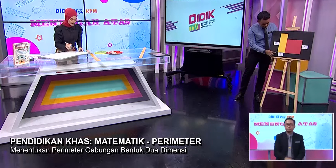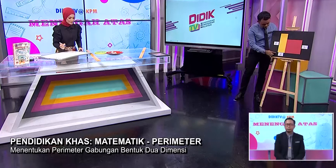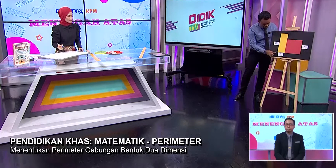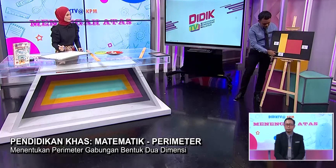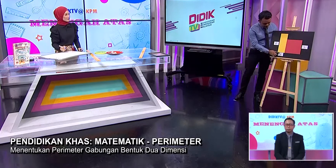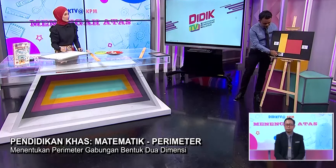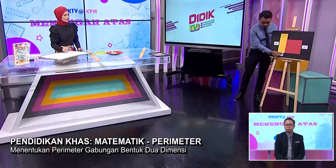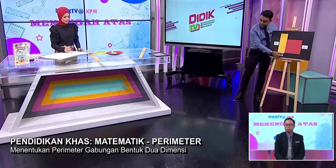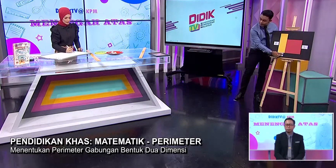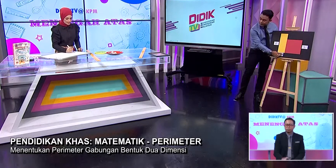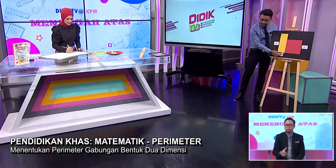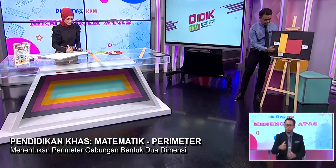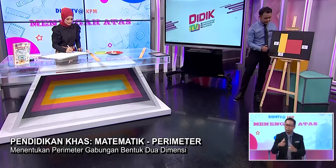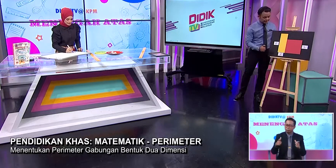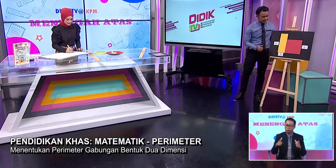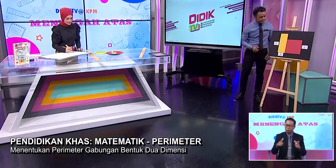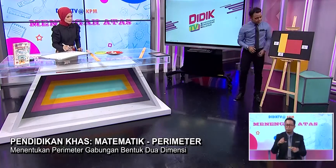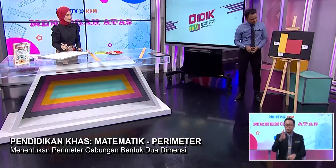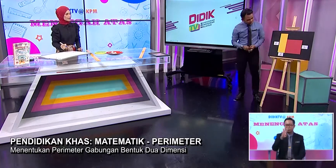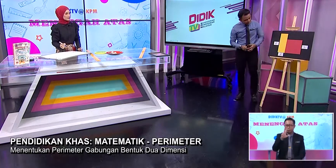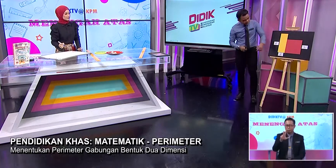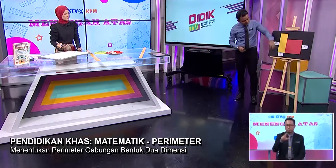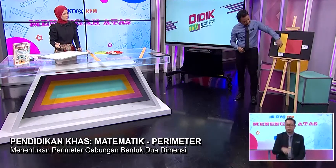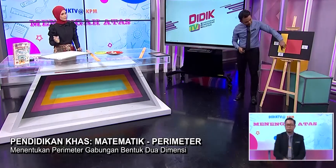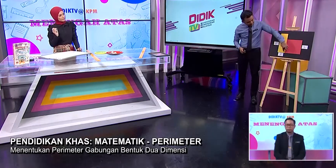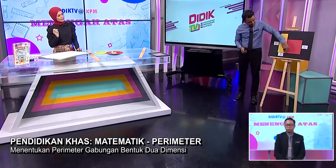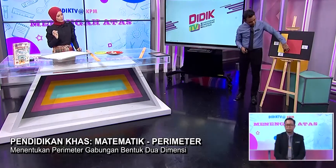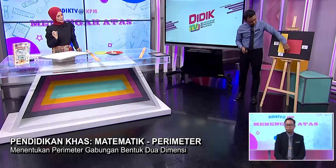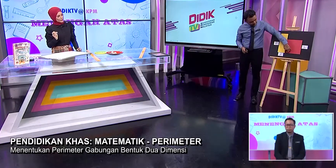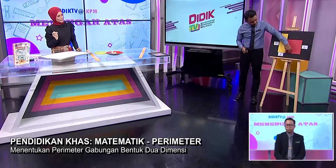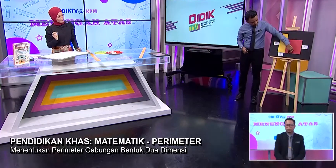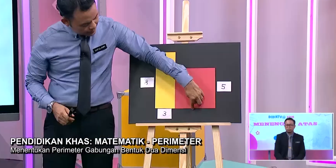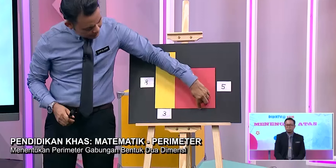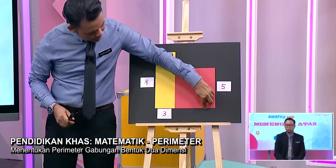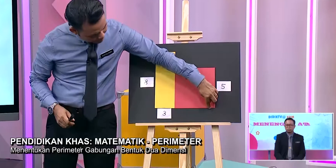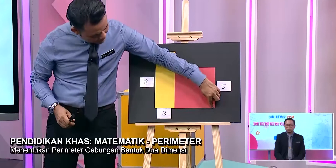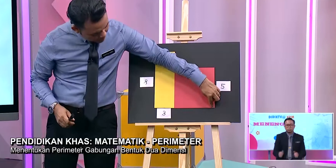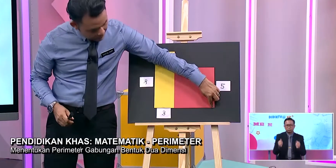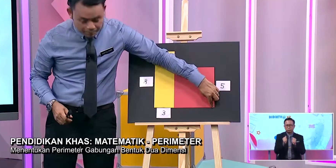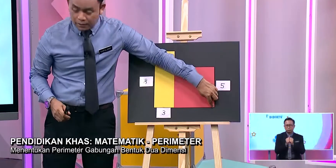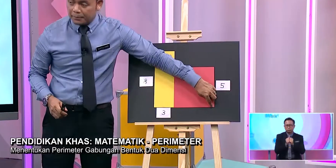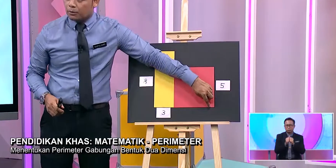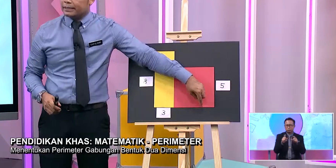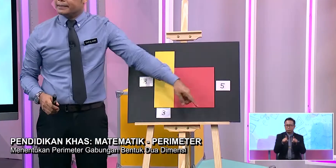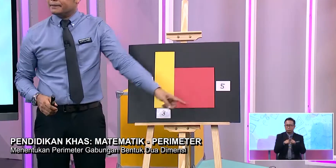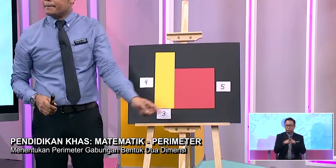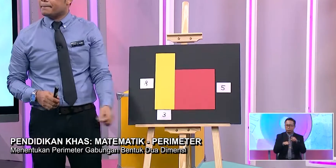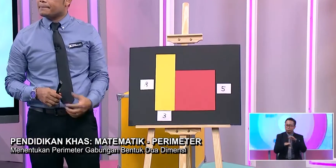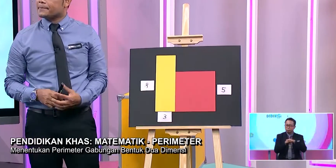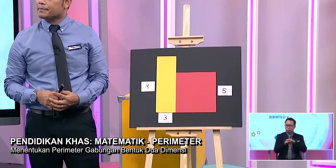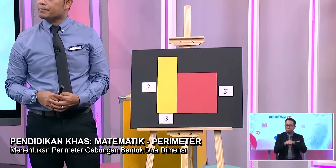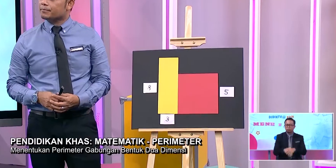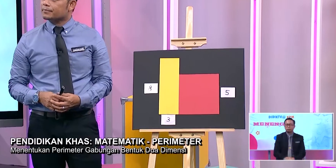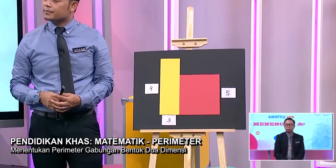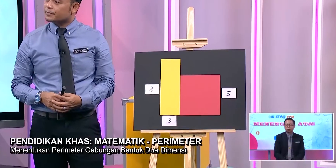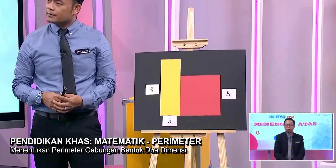h8d banyak 33 ke Bagaimana dengan segini fakta moge bawain satu